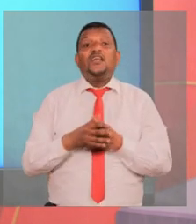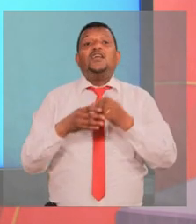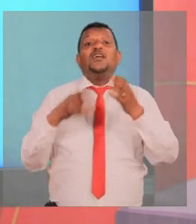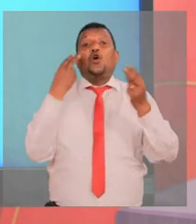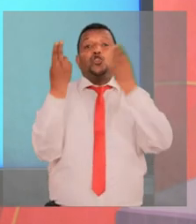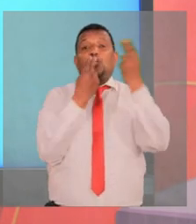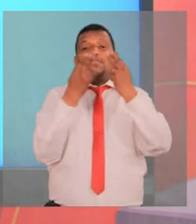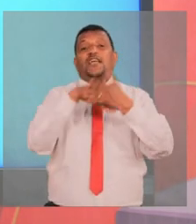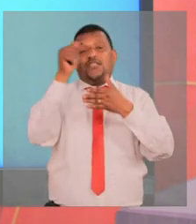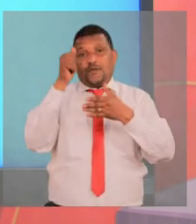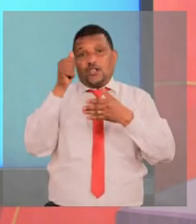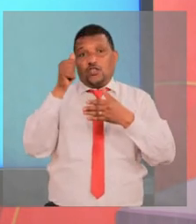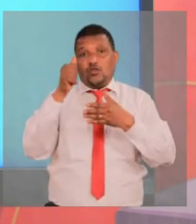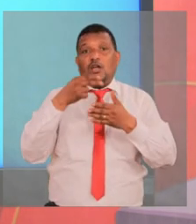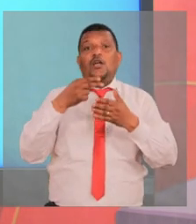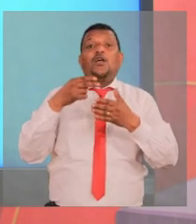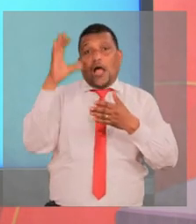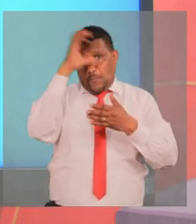आफ